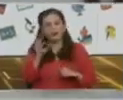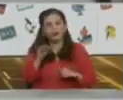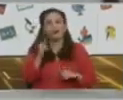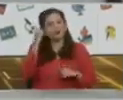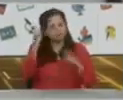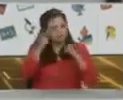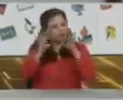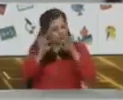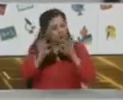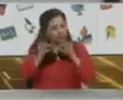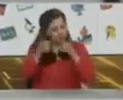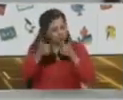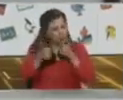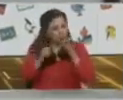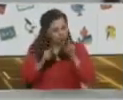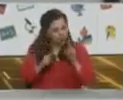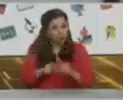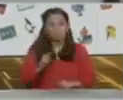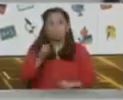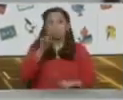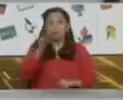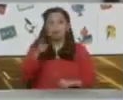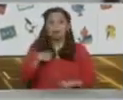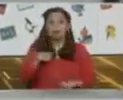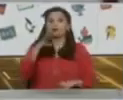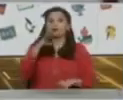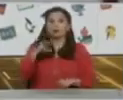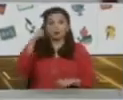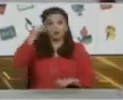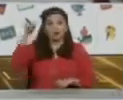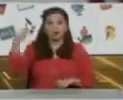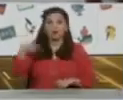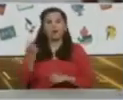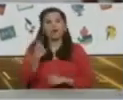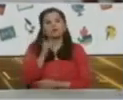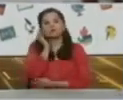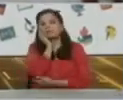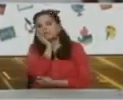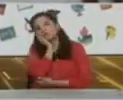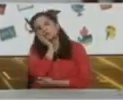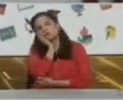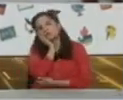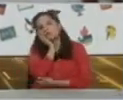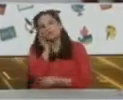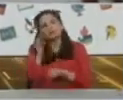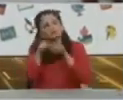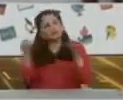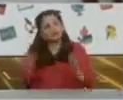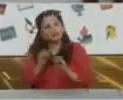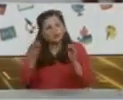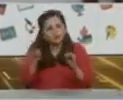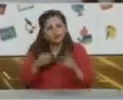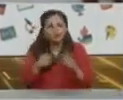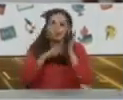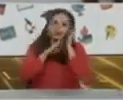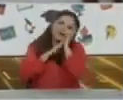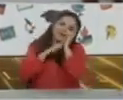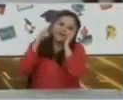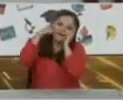है, लेकिन सपने को लेकर के बैठे रहना और सपनों के लिए सोते